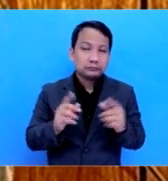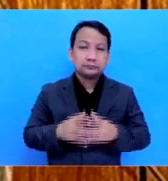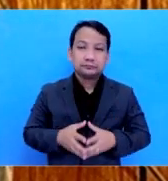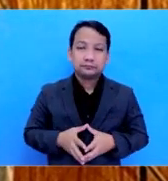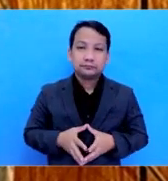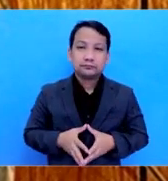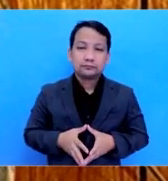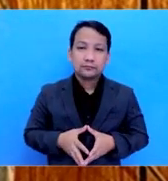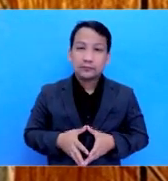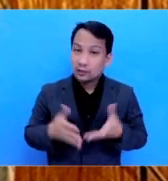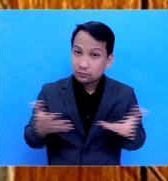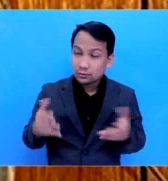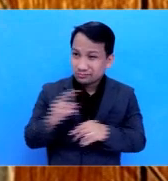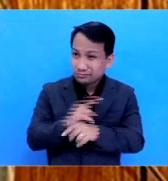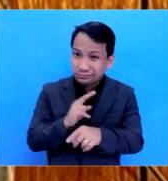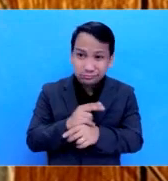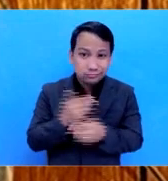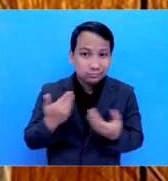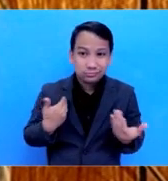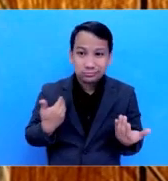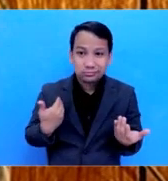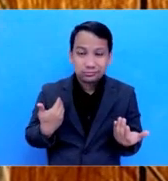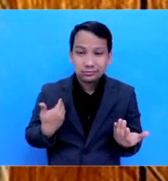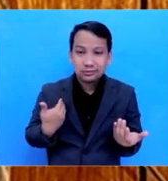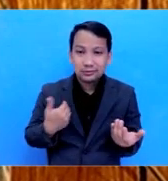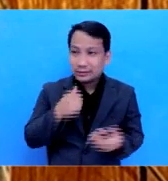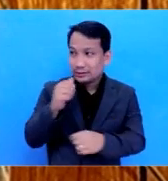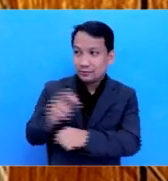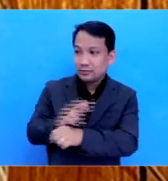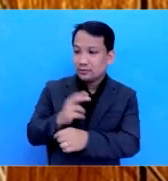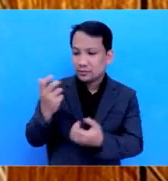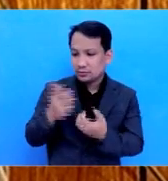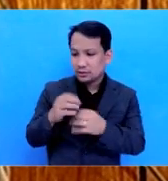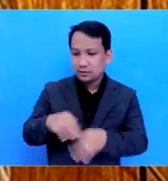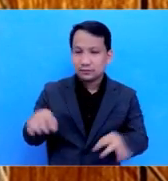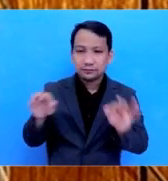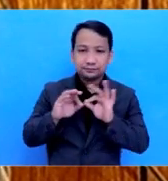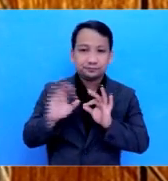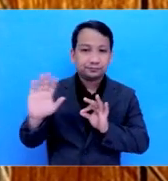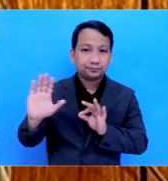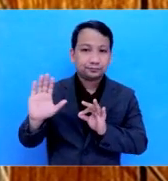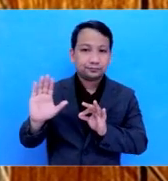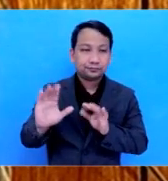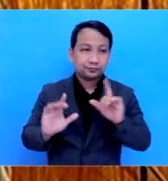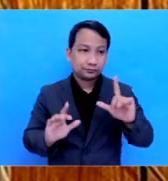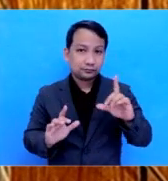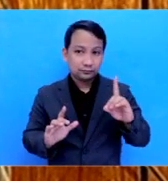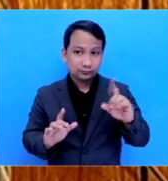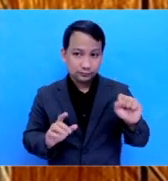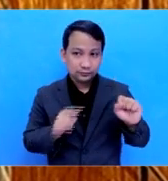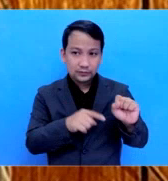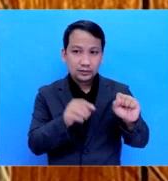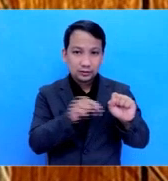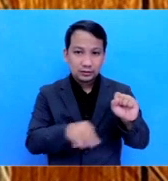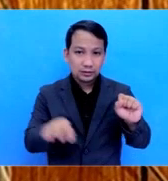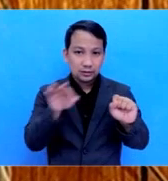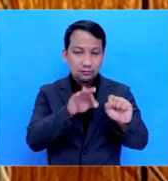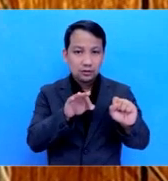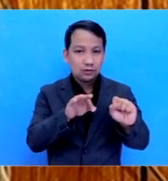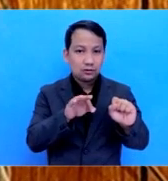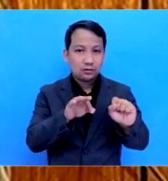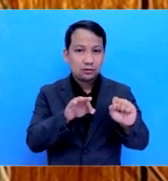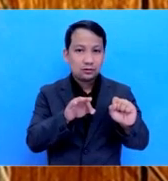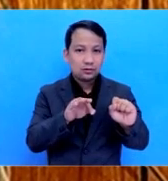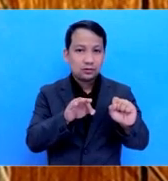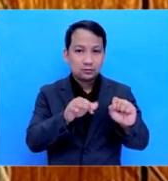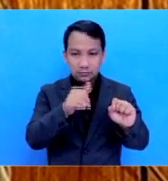there is no use, you know, mahalaga naman doon sa mga gano'n, katulad sa Lanao del Sur, ang mahalaga doon, kung I don't know